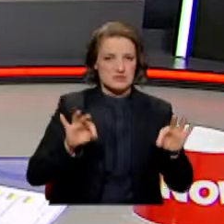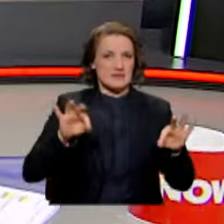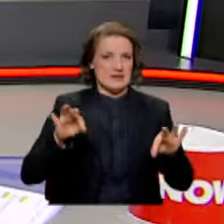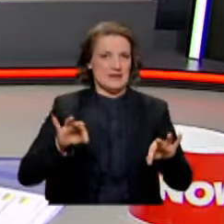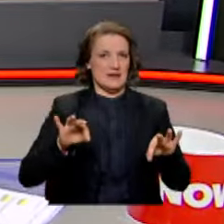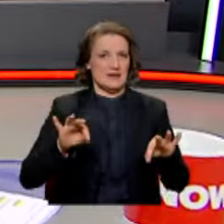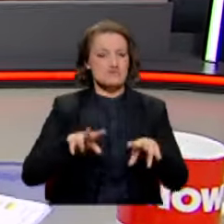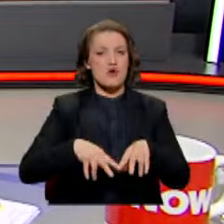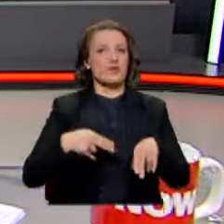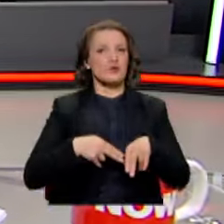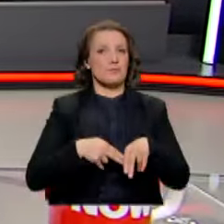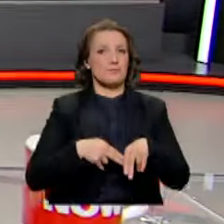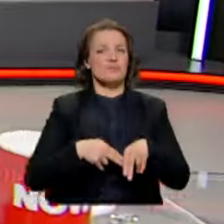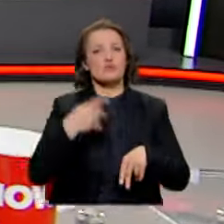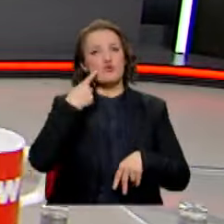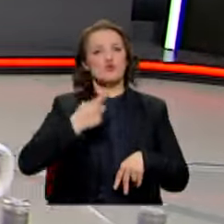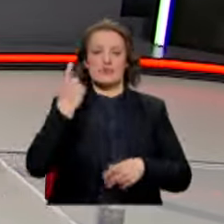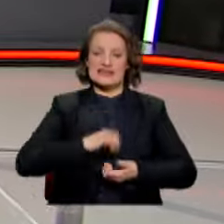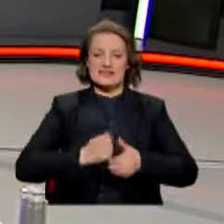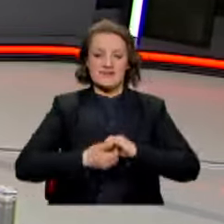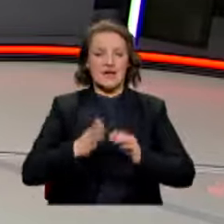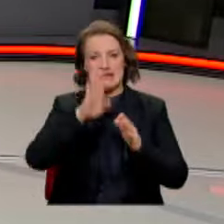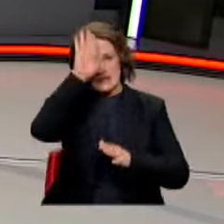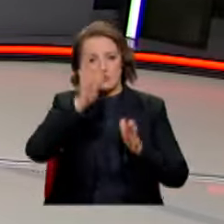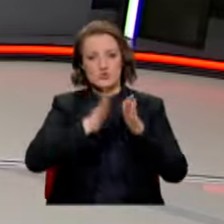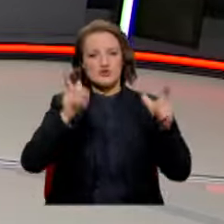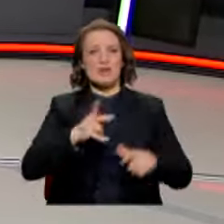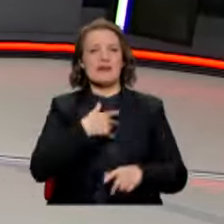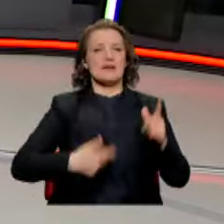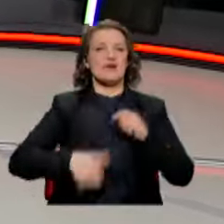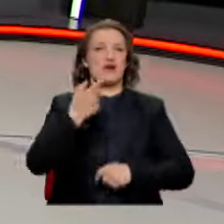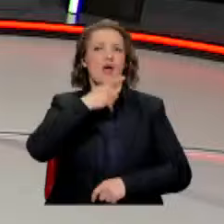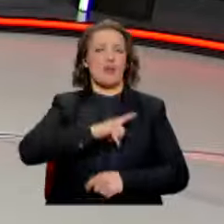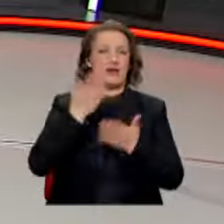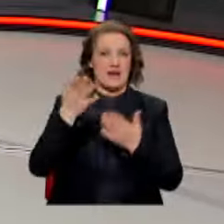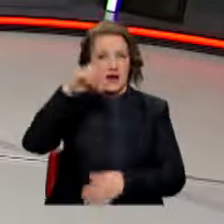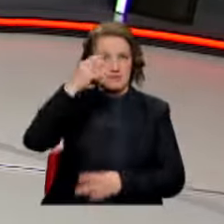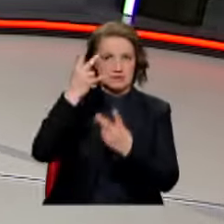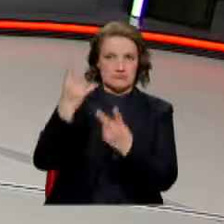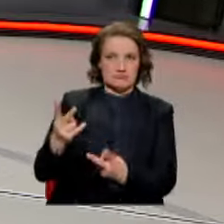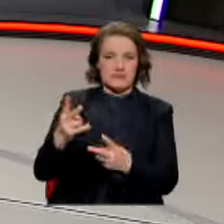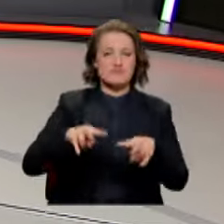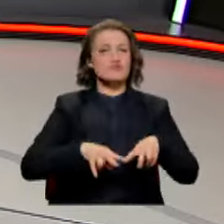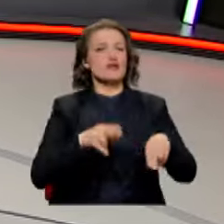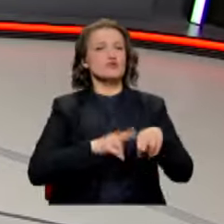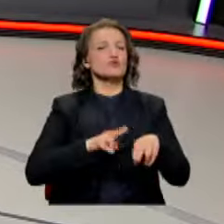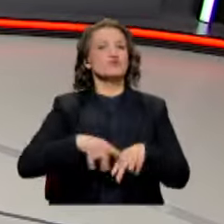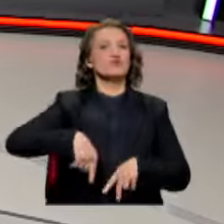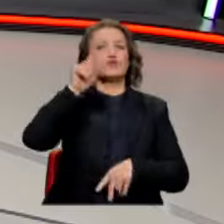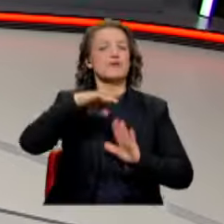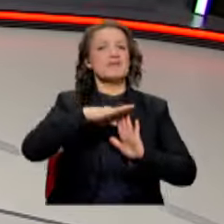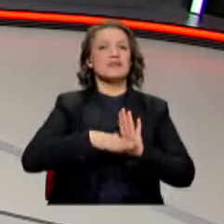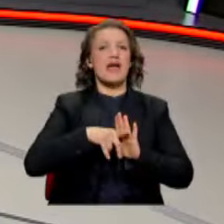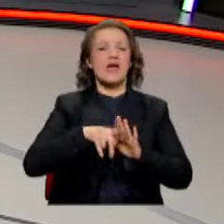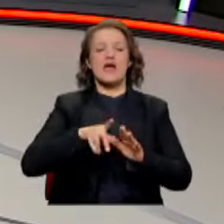Şimdi gelelim Murat Kurum'a, Cumhur İttifakı'nın İstanbul Büyükşehir Belediye Başkanı adayı AK Parti'nin. Murat Kurum'un gündeminde yok. Ne